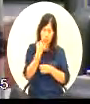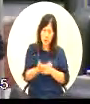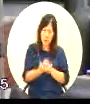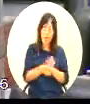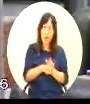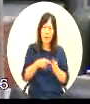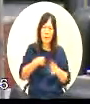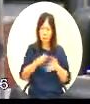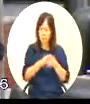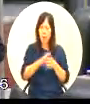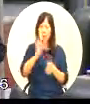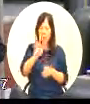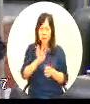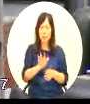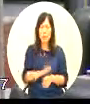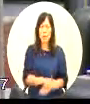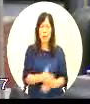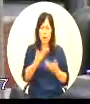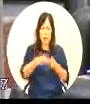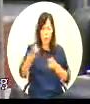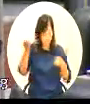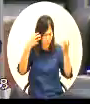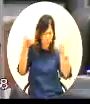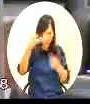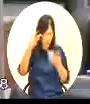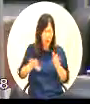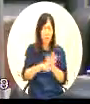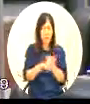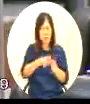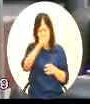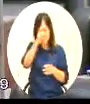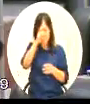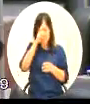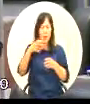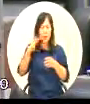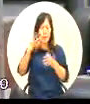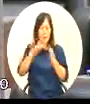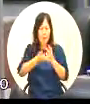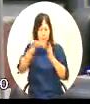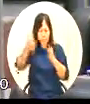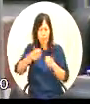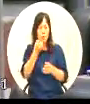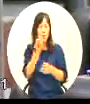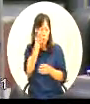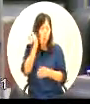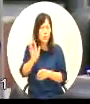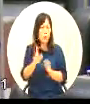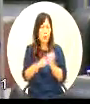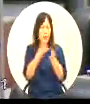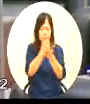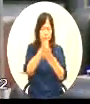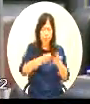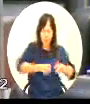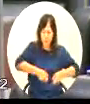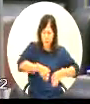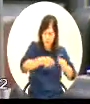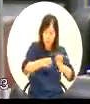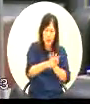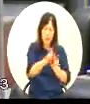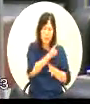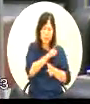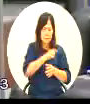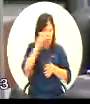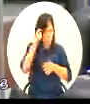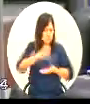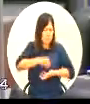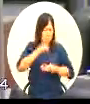席非常关心，因为很多的声音，我也很期待我们国泰市场迁建能够很顺利，那每个摊商也不用担心他生存的权